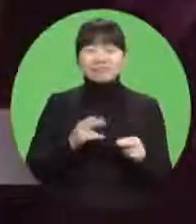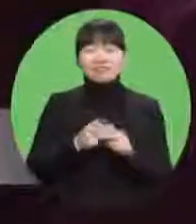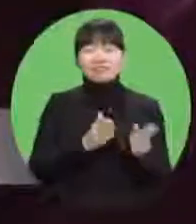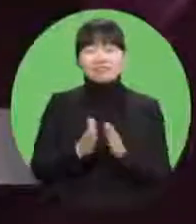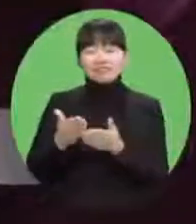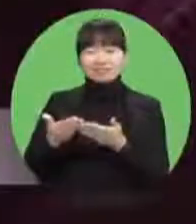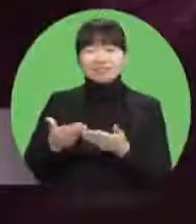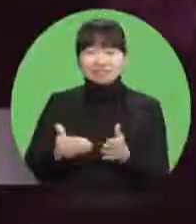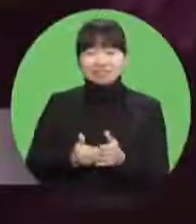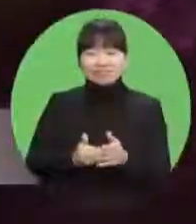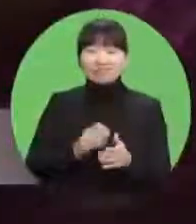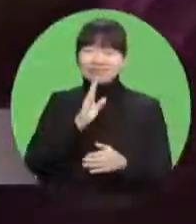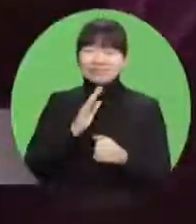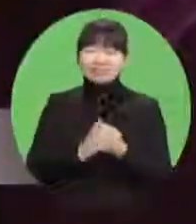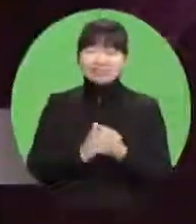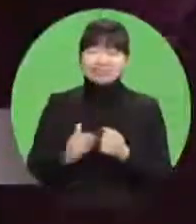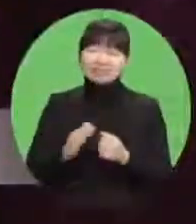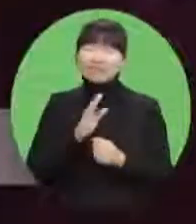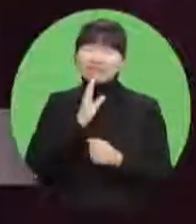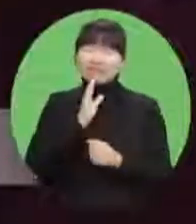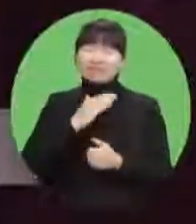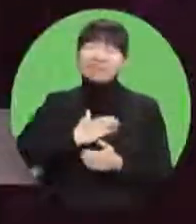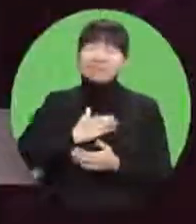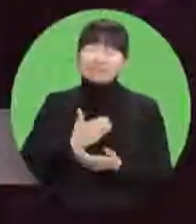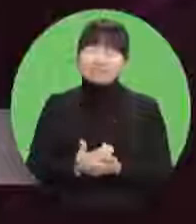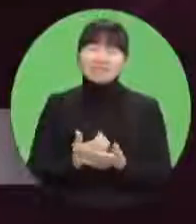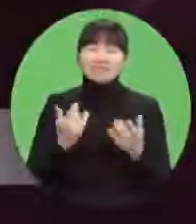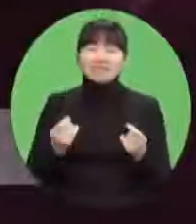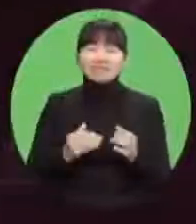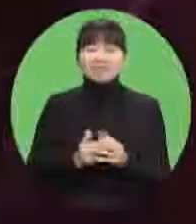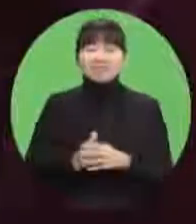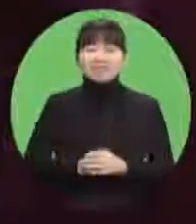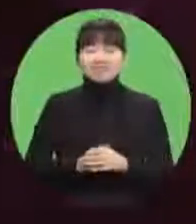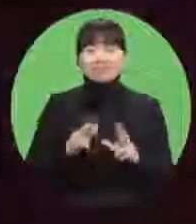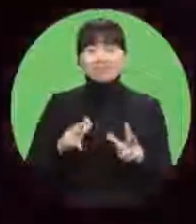완전 감동이었어요. 지금 상 한번 펴준 거. 네네. 여태껏 혼자 하셨잖아요. 네.